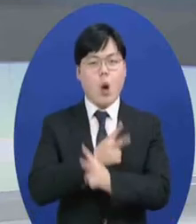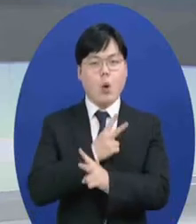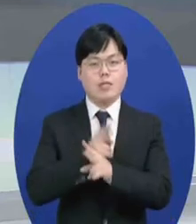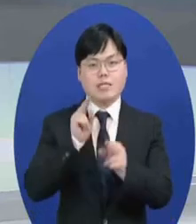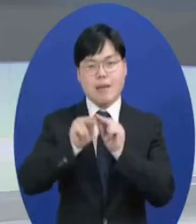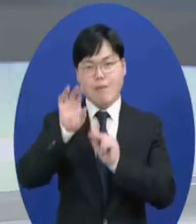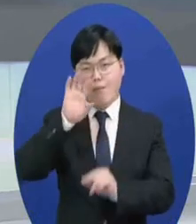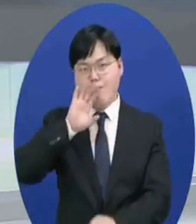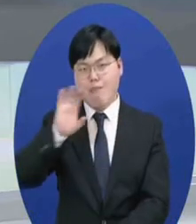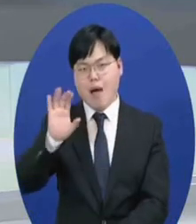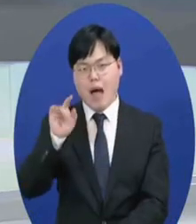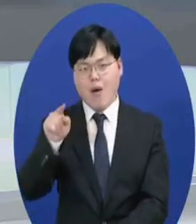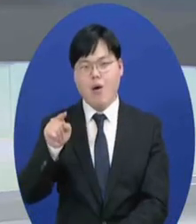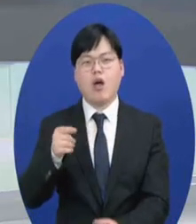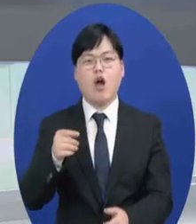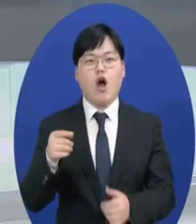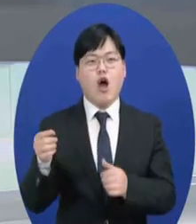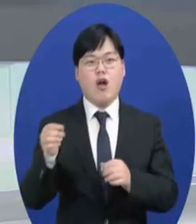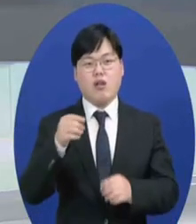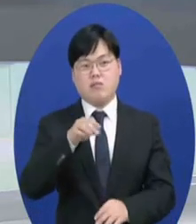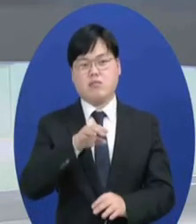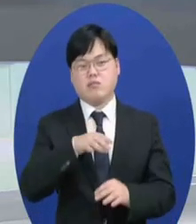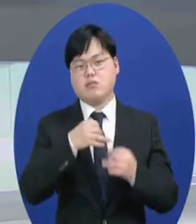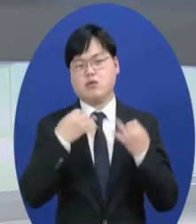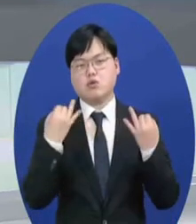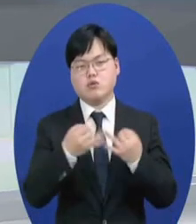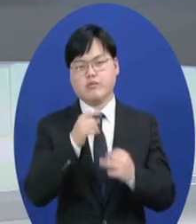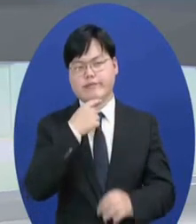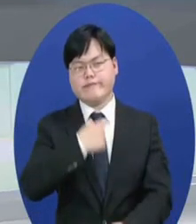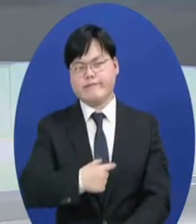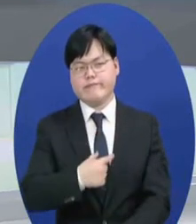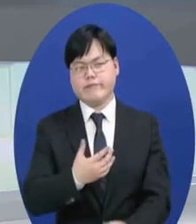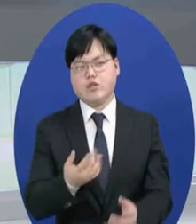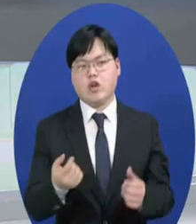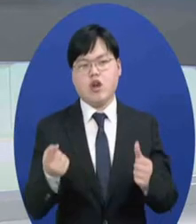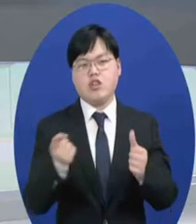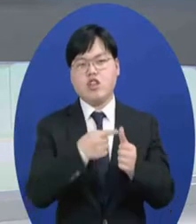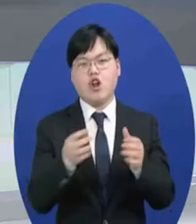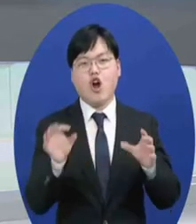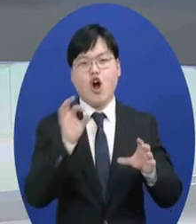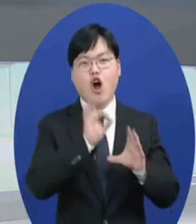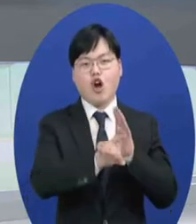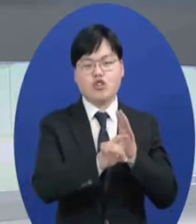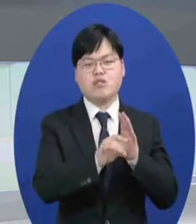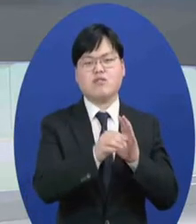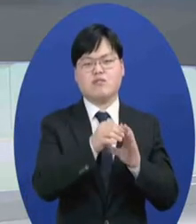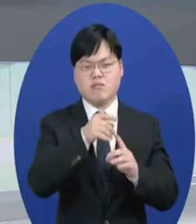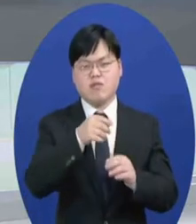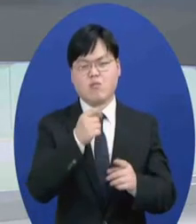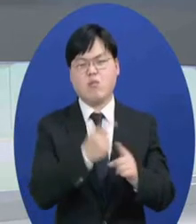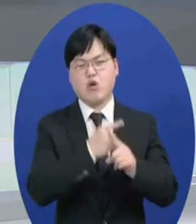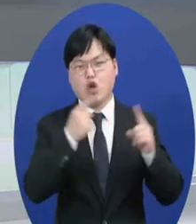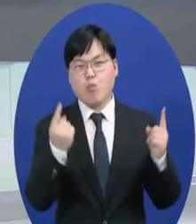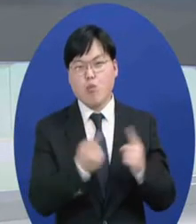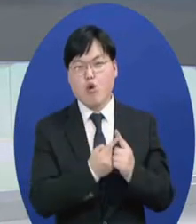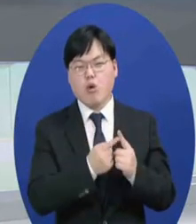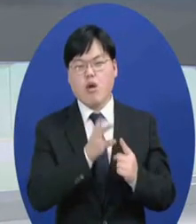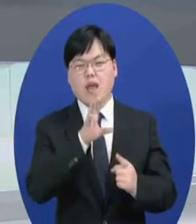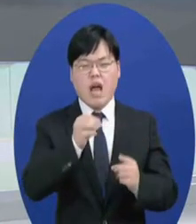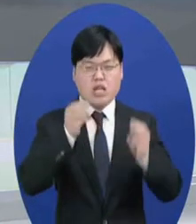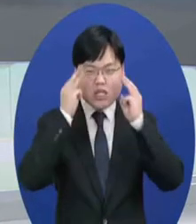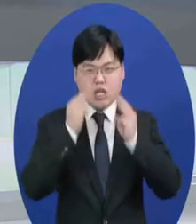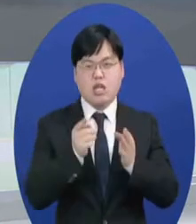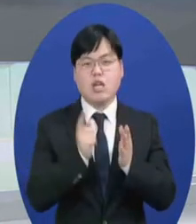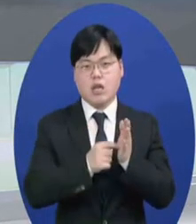Хууль хяналтын байгууллагын нэр бүхий албан хаагчдын холбогдсон олны анхааралд хүртсэн хэрэгүүдийг яаралтай шийдвэрлэж нэг талд нь гаргах хэрэгтэй гэж улс их хурлаас